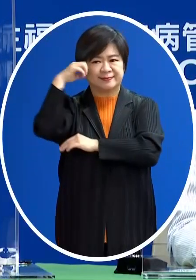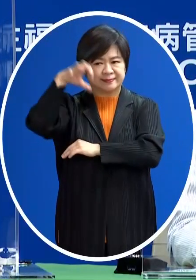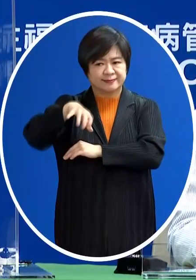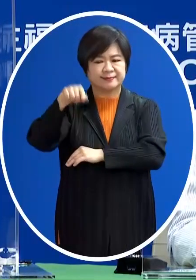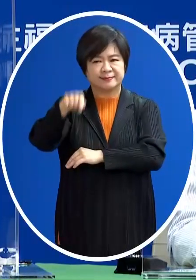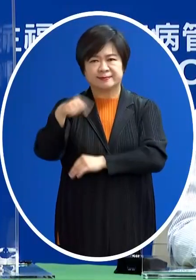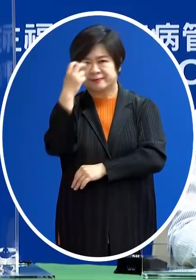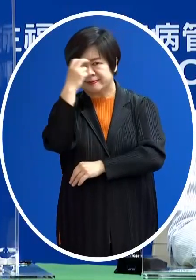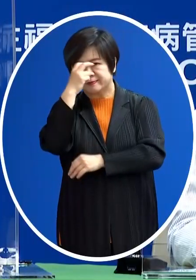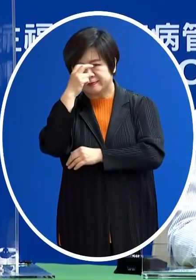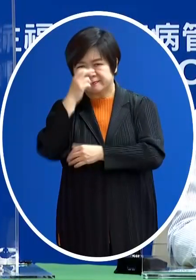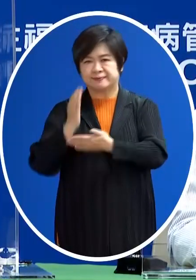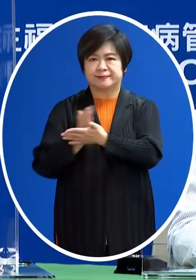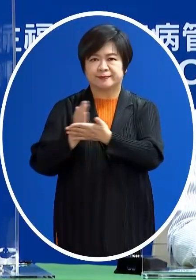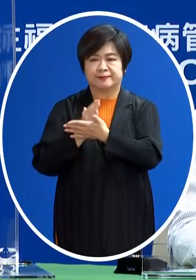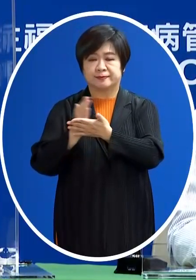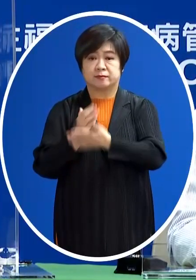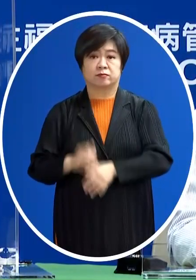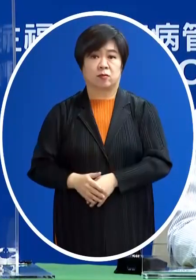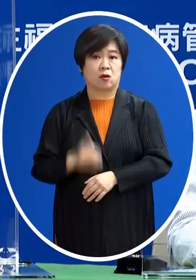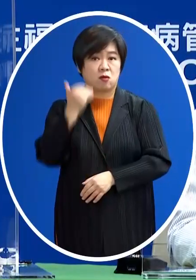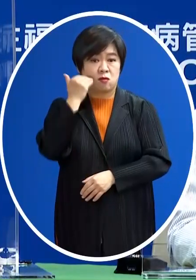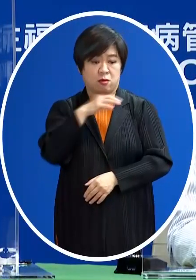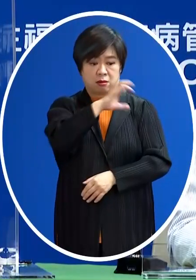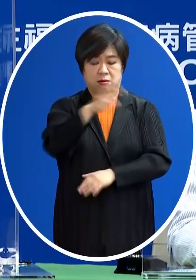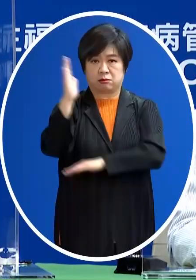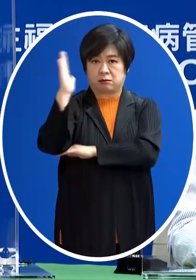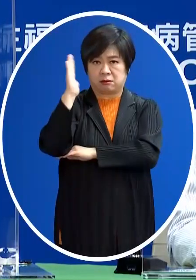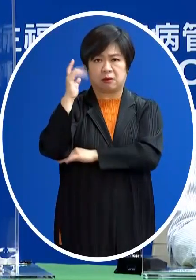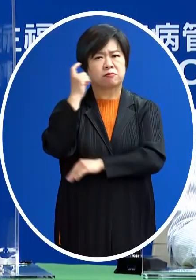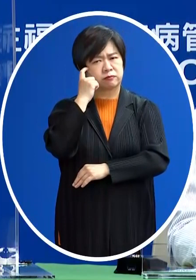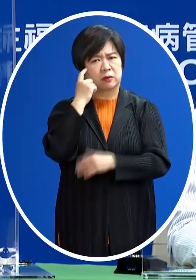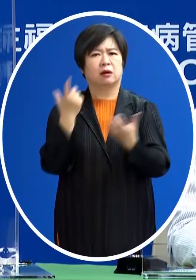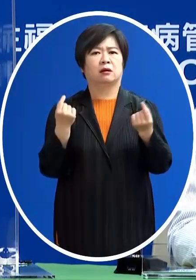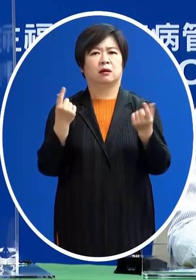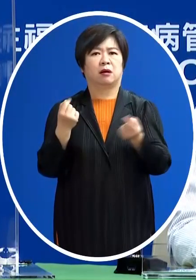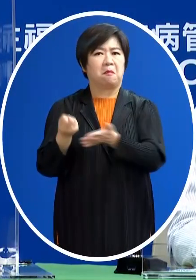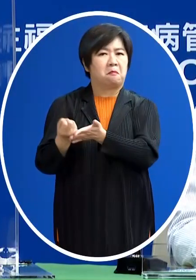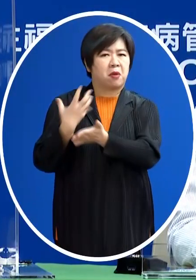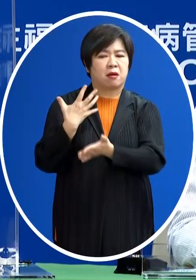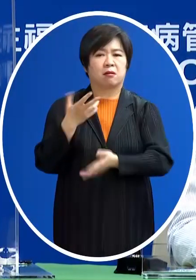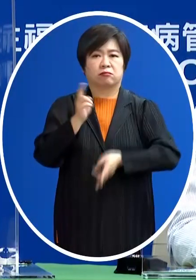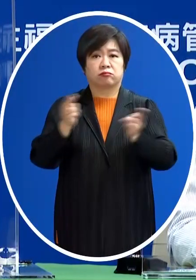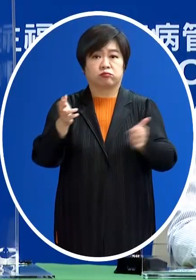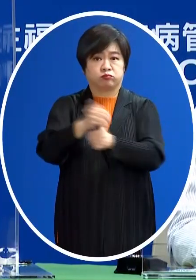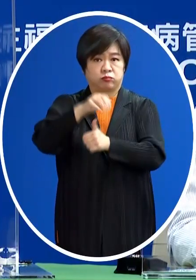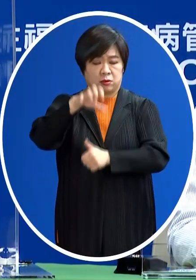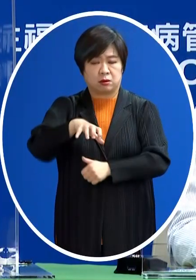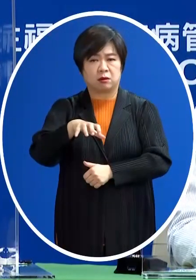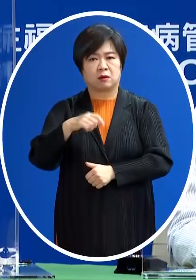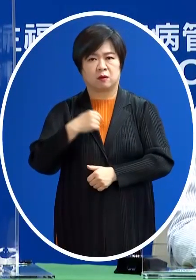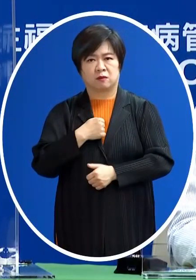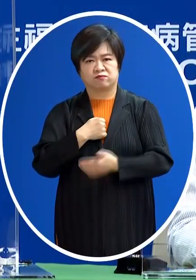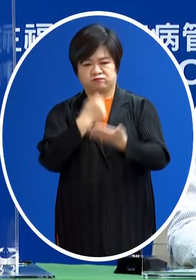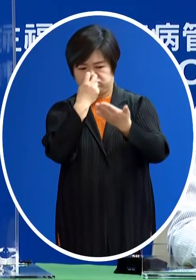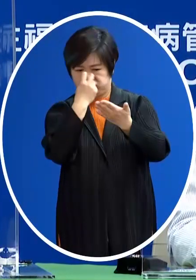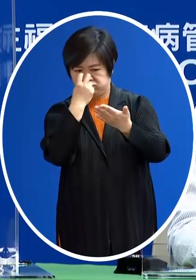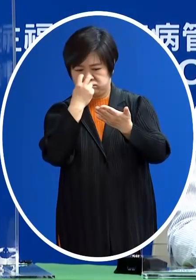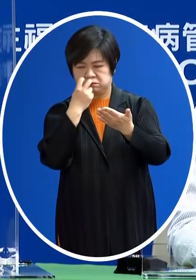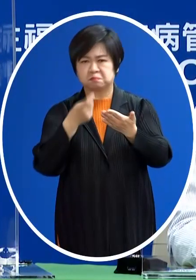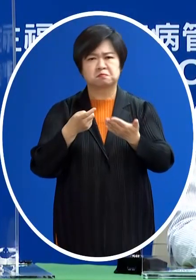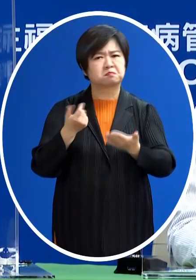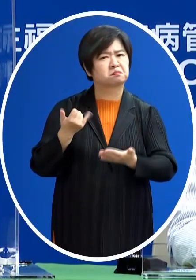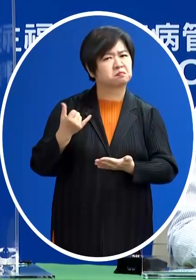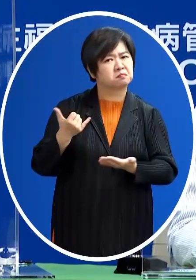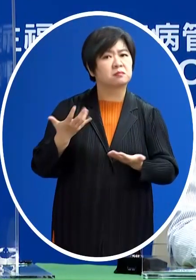或地方政府认为说也一样的一个标准，那报指挥中心来的时候那也会审视这样的一个